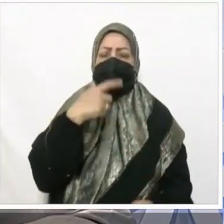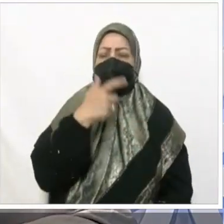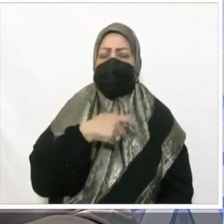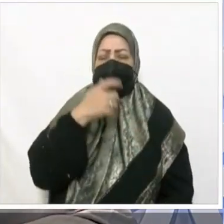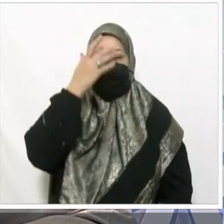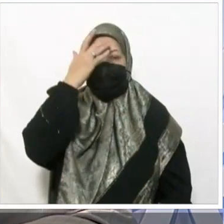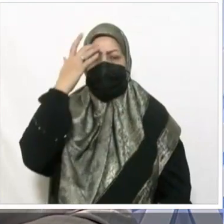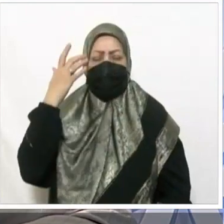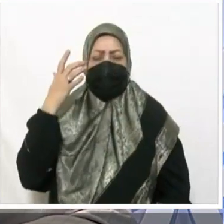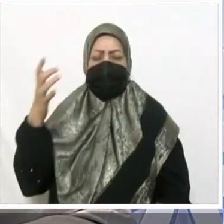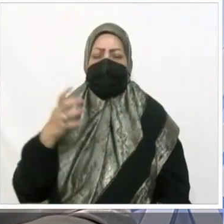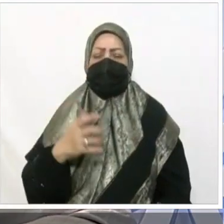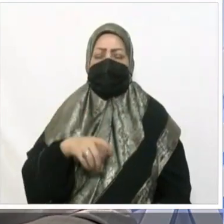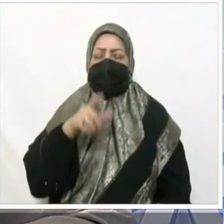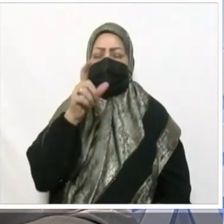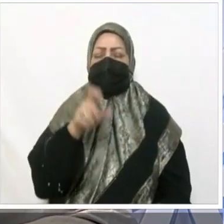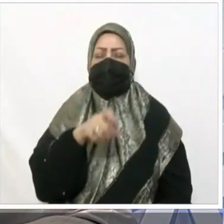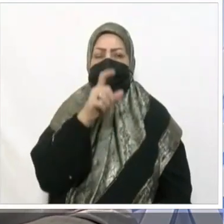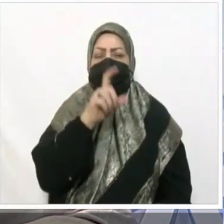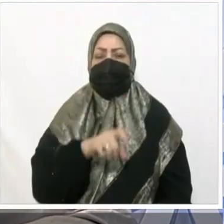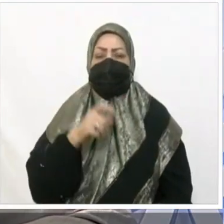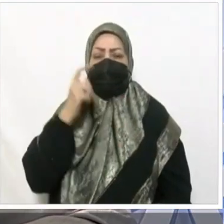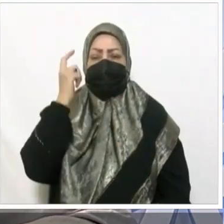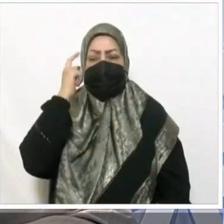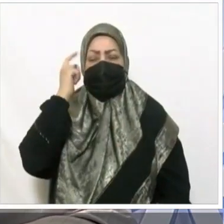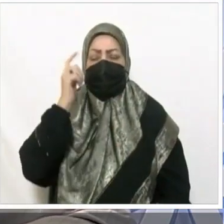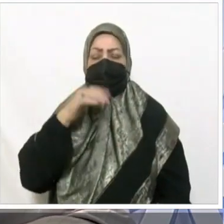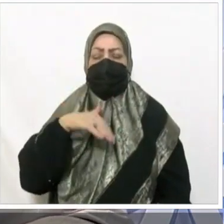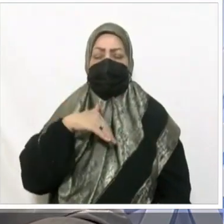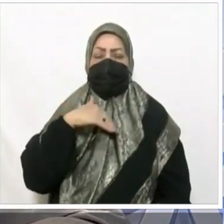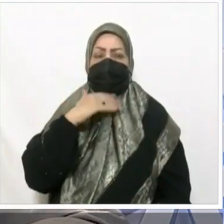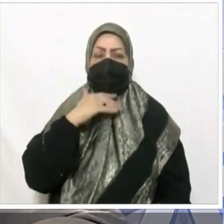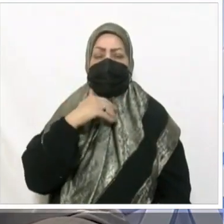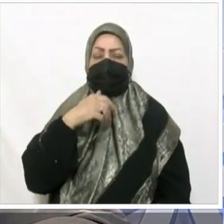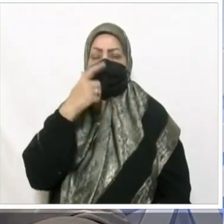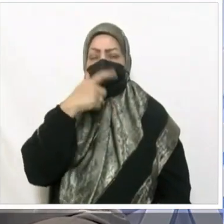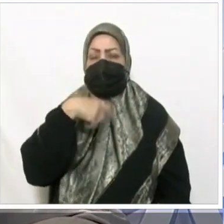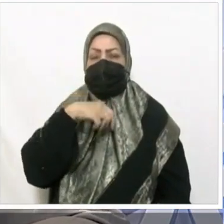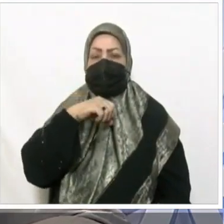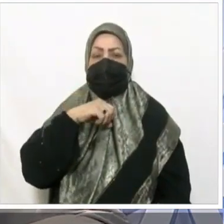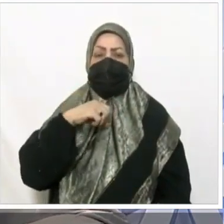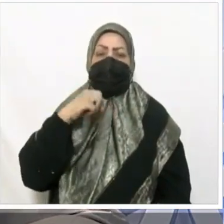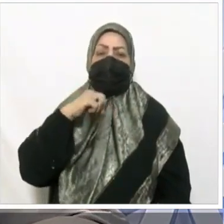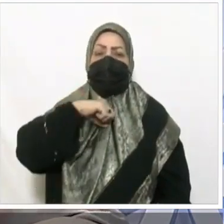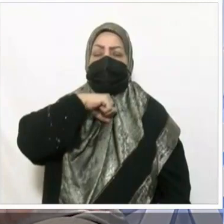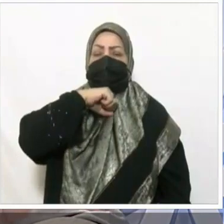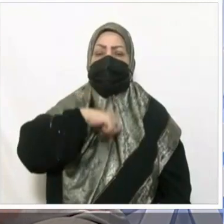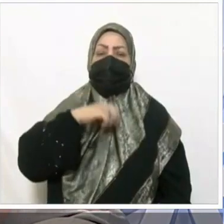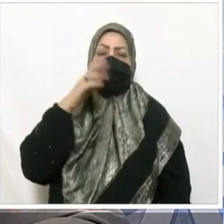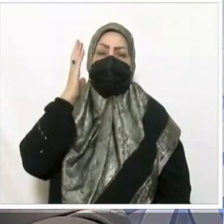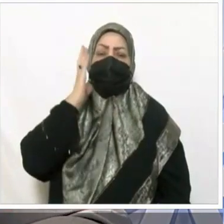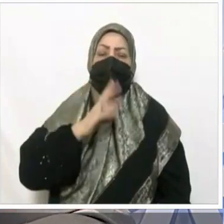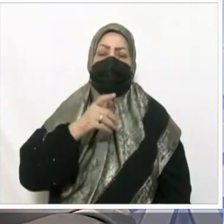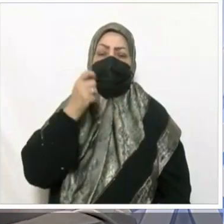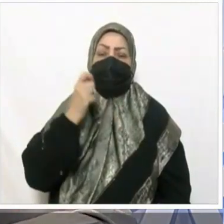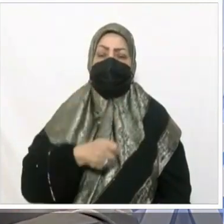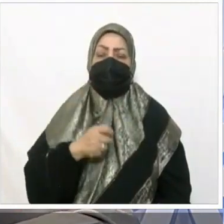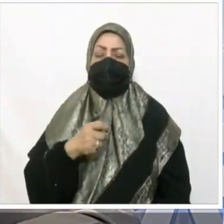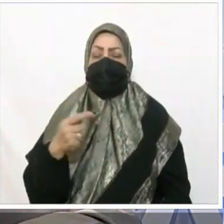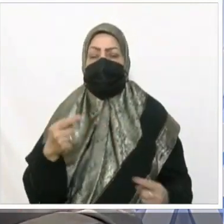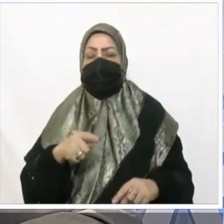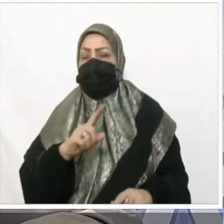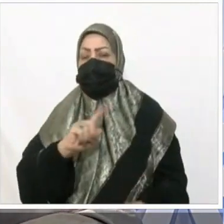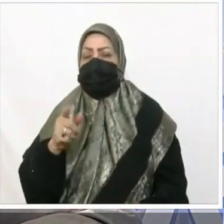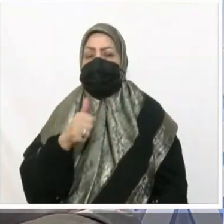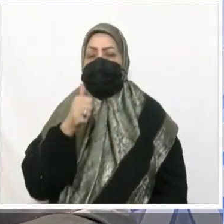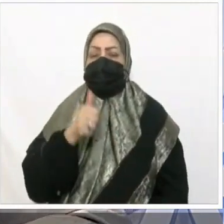سنة أو مندوب، اختلفوا منهم من قال هو مجرد مستحب ومن جعله من السنن الآكدة. وغسل الجمعة